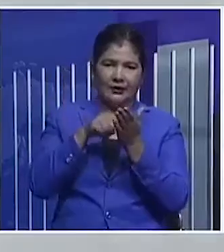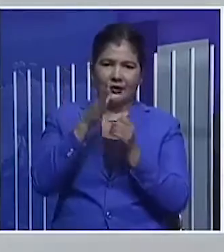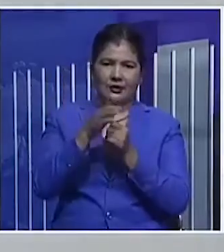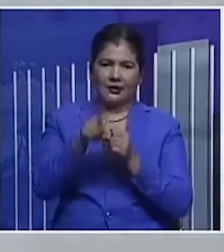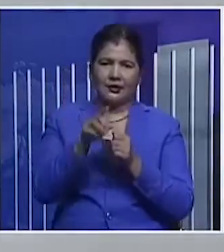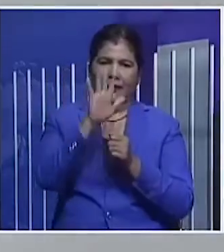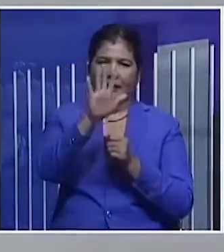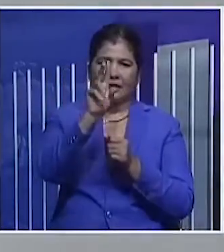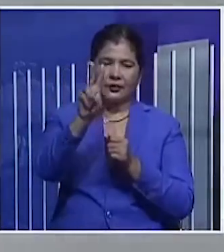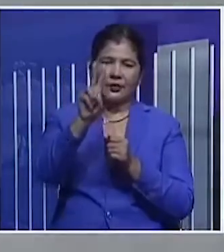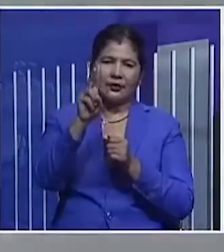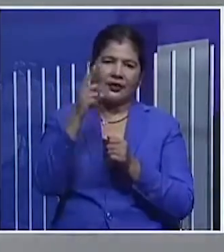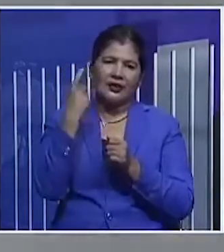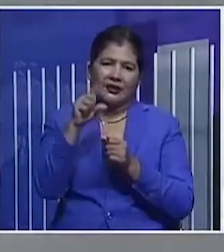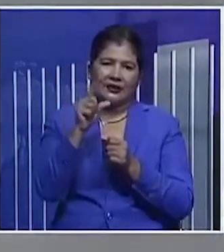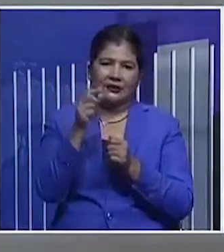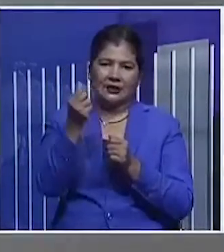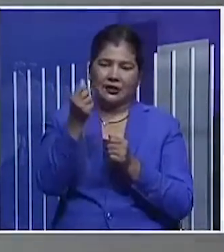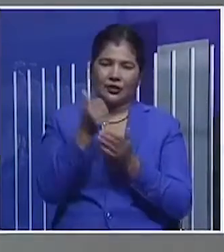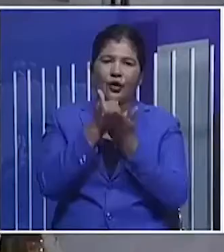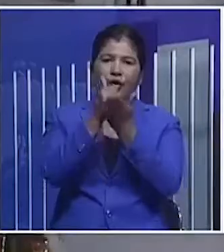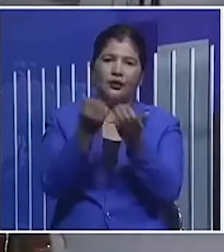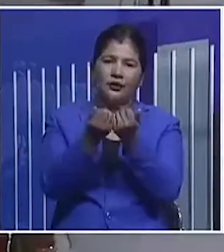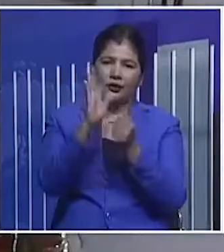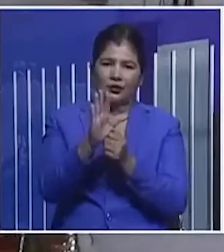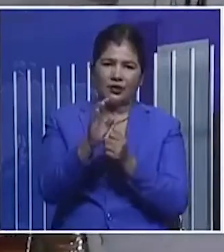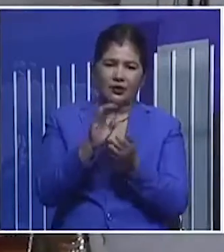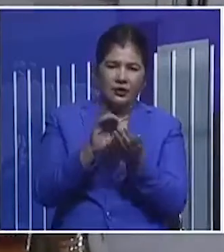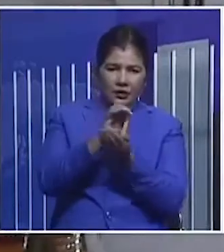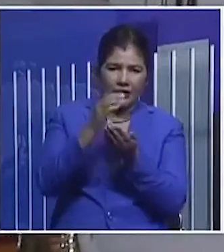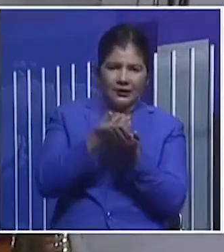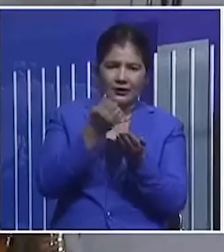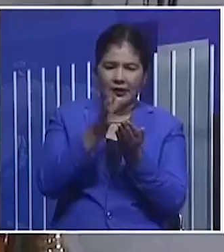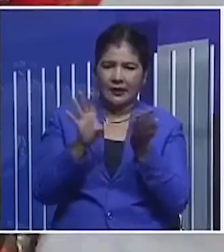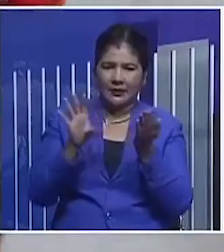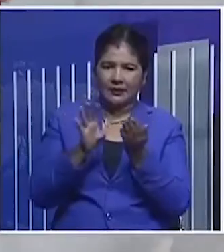झन्डै 52 लाख रुपियाँ नगद अनुदान वितरण गरेको छ। सहकारी संस्था मार्फत किसानले